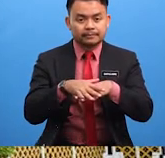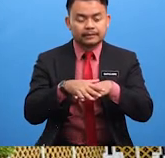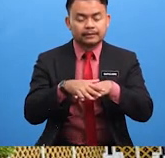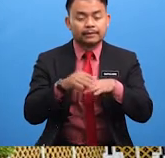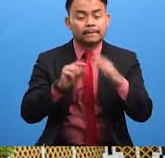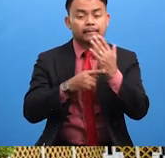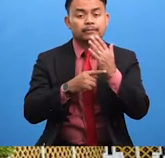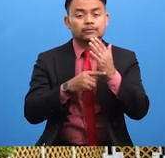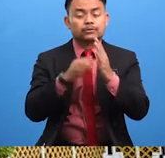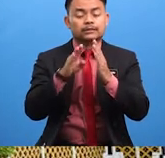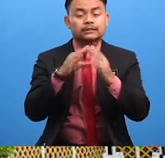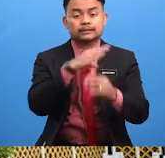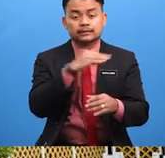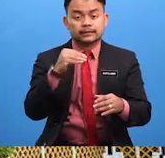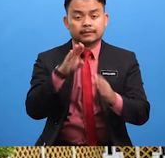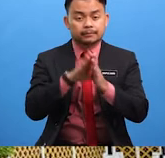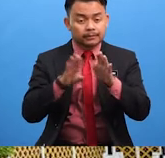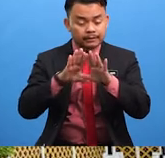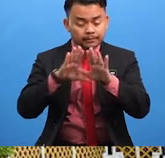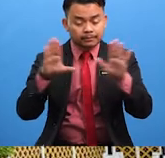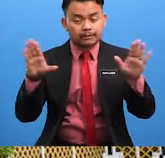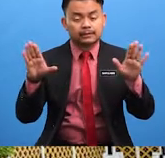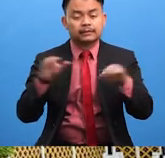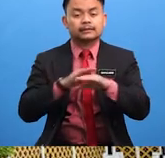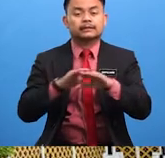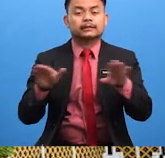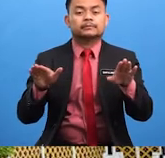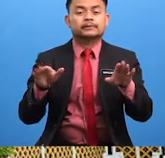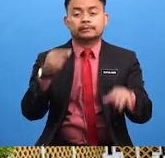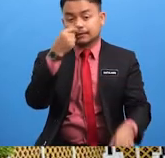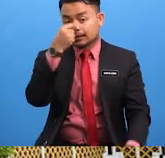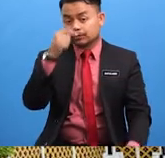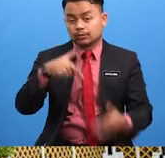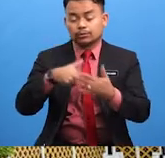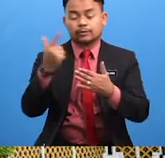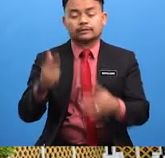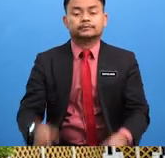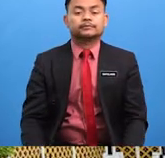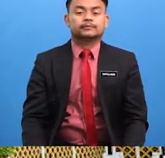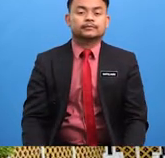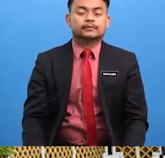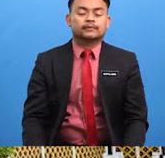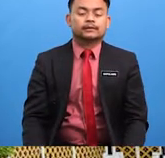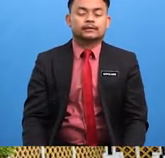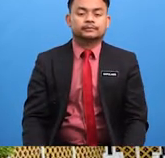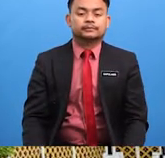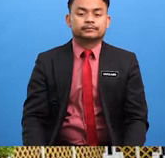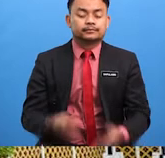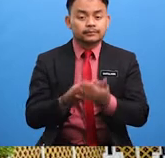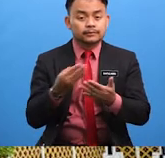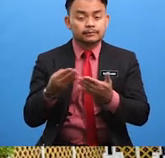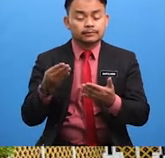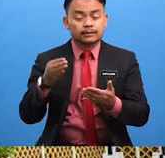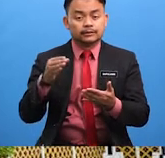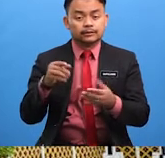luar. Penggunaan tali, akar dan rotan merupakan asas pertama dalam penciptaan